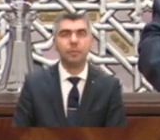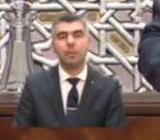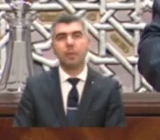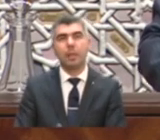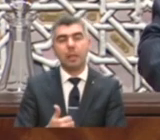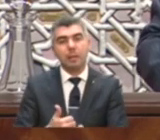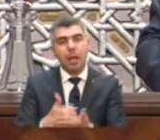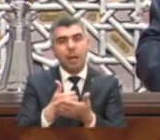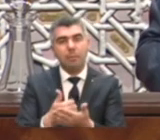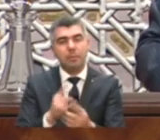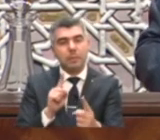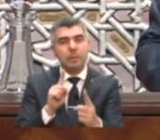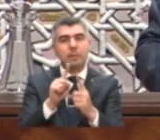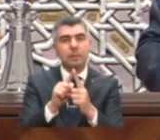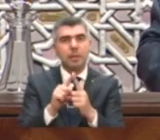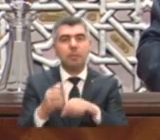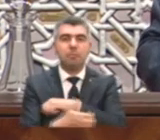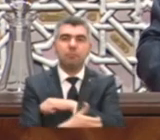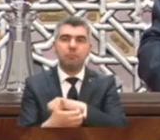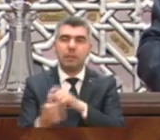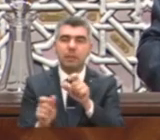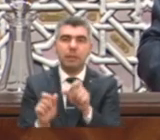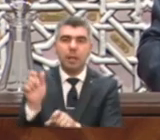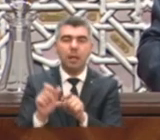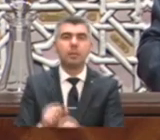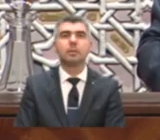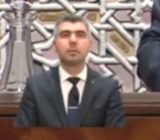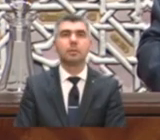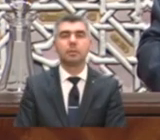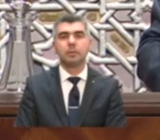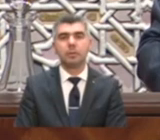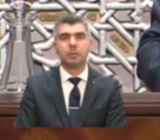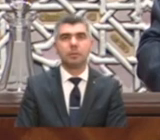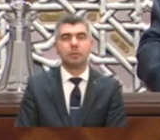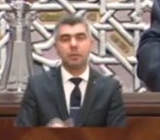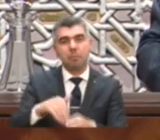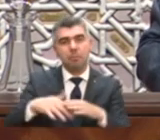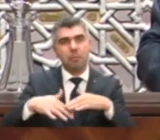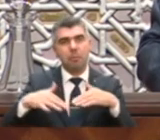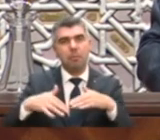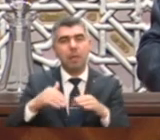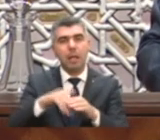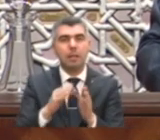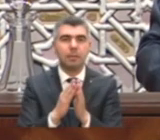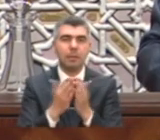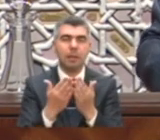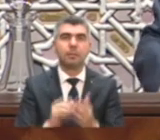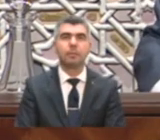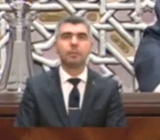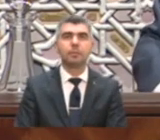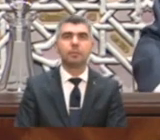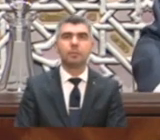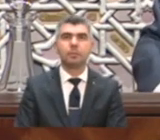السكن الموجه للطبقة المتوسطة للسيدات والسادة النواب المحترمين من فريق التقدم والاشتراكية. تفضل السيد النائب المحترم.